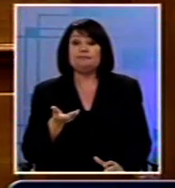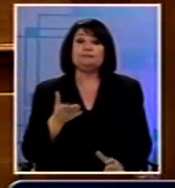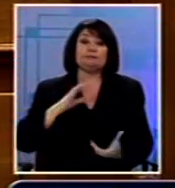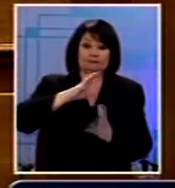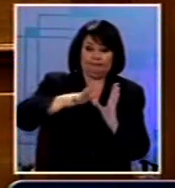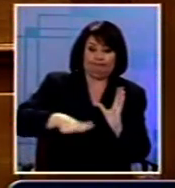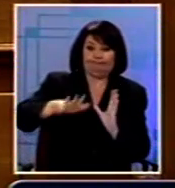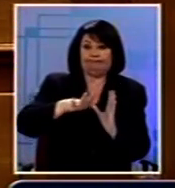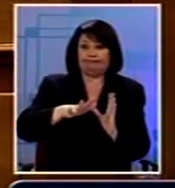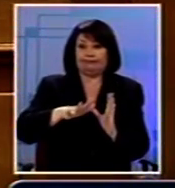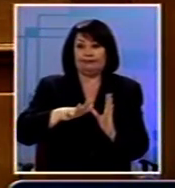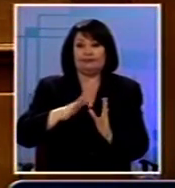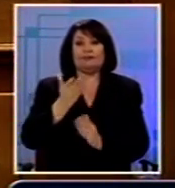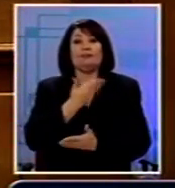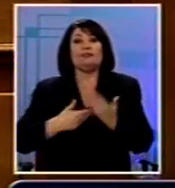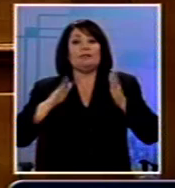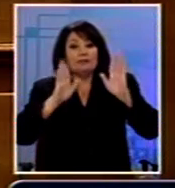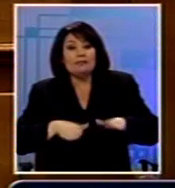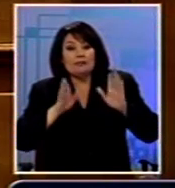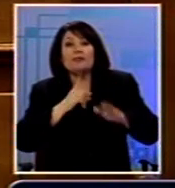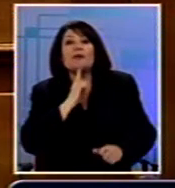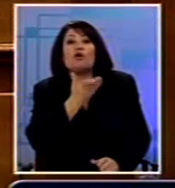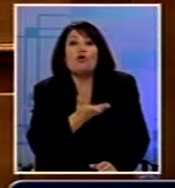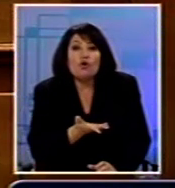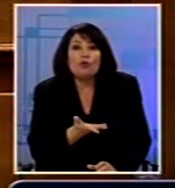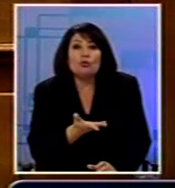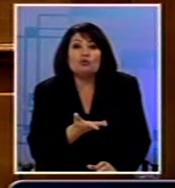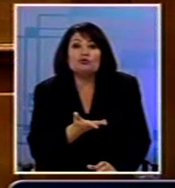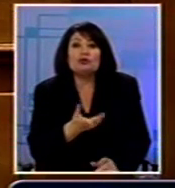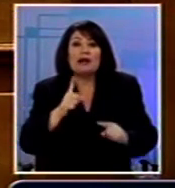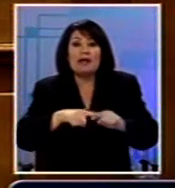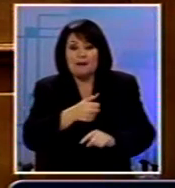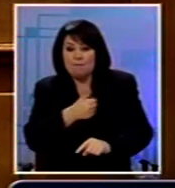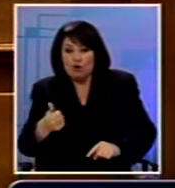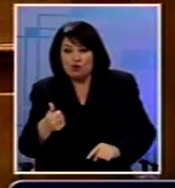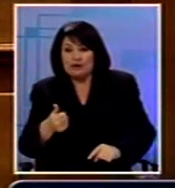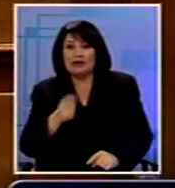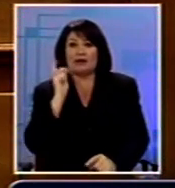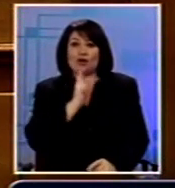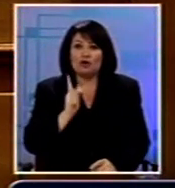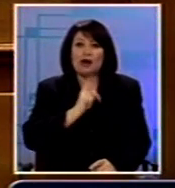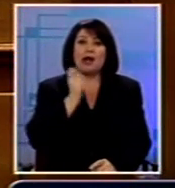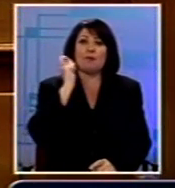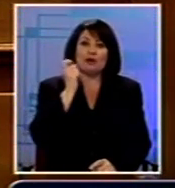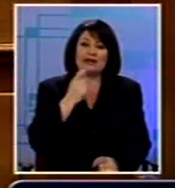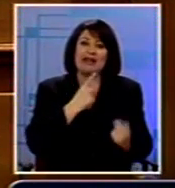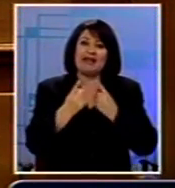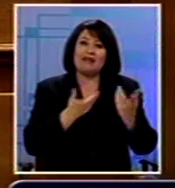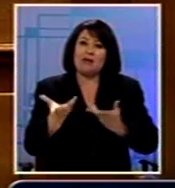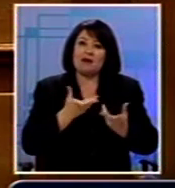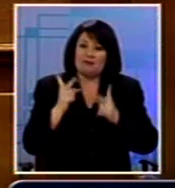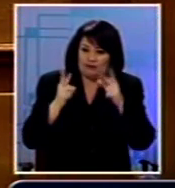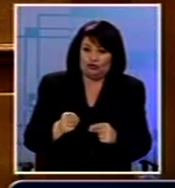οι τζιχαντιστές και πολιτικο-οικονομικά η Ελλάδα. Αυτό θέλετε. Να διακόψετε τις διαπραγματεύσεις για